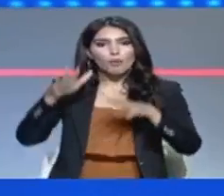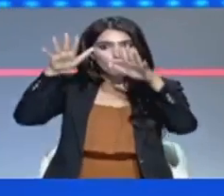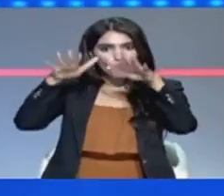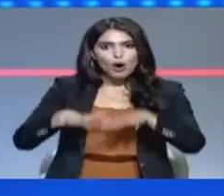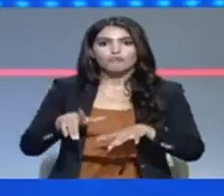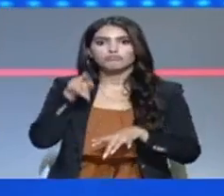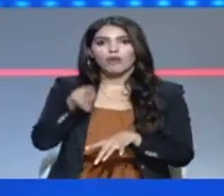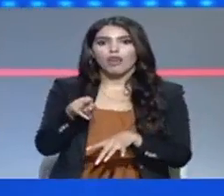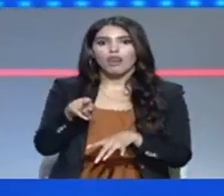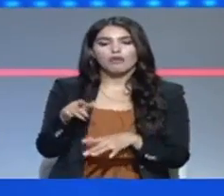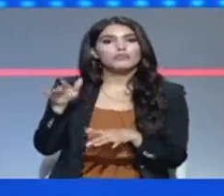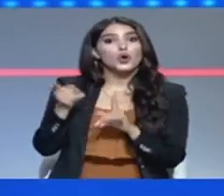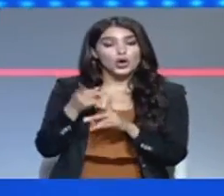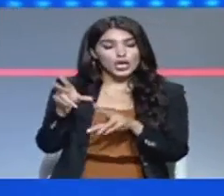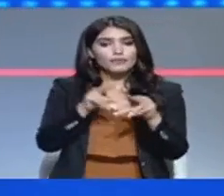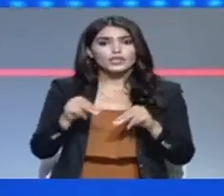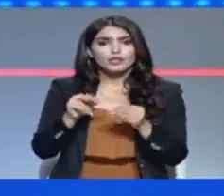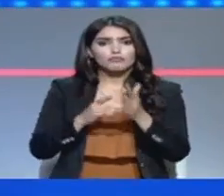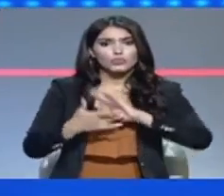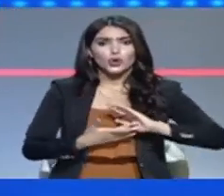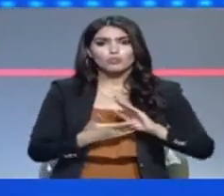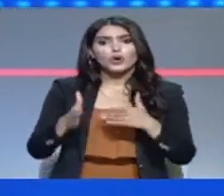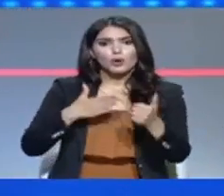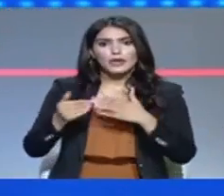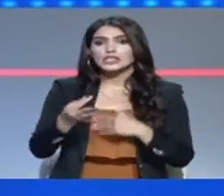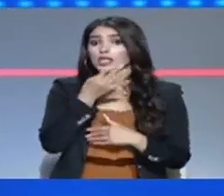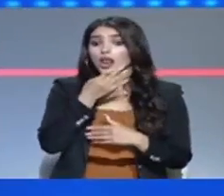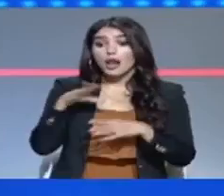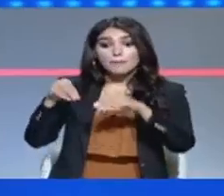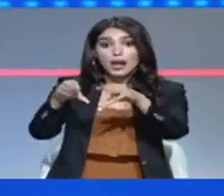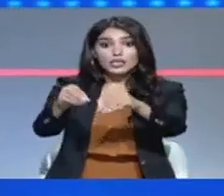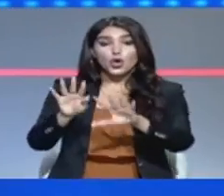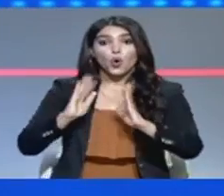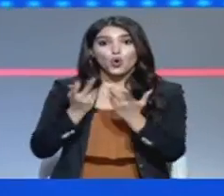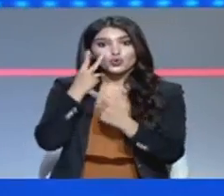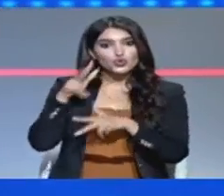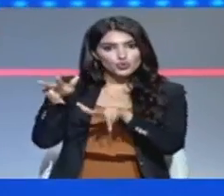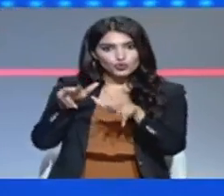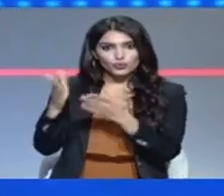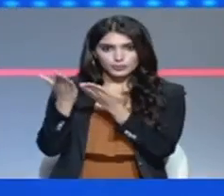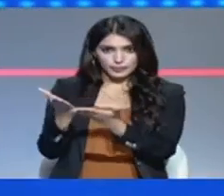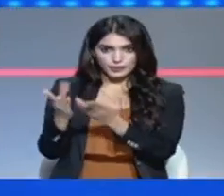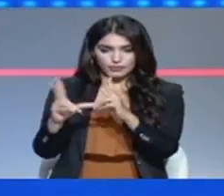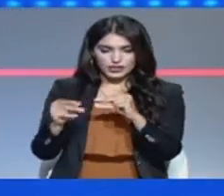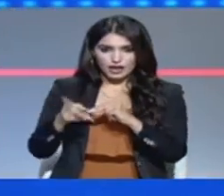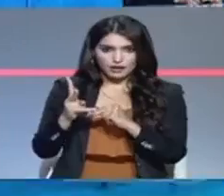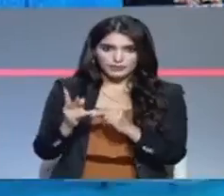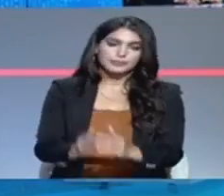بسبب الإهمال، فضلا عن جملة من الانتهاكات للملك العمومي رصدتها كاميرا الأخبار في هذا النقل نتابع.